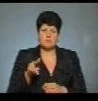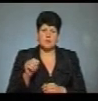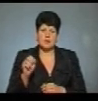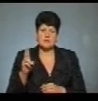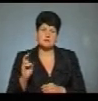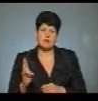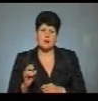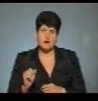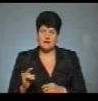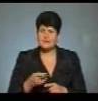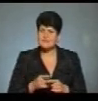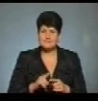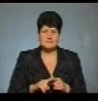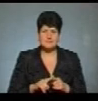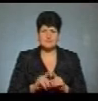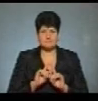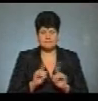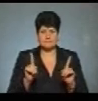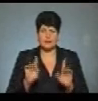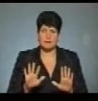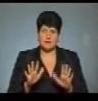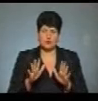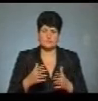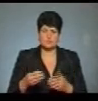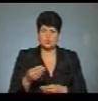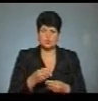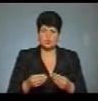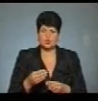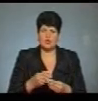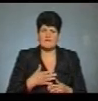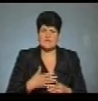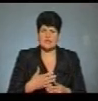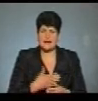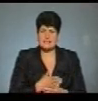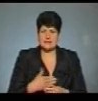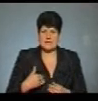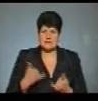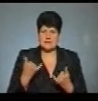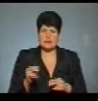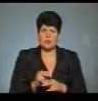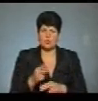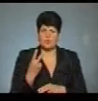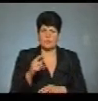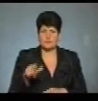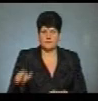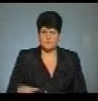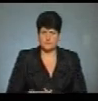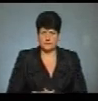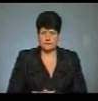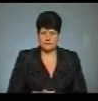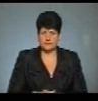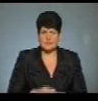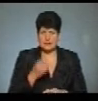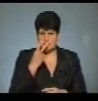його словами, це не інвазивний метод штучної вентиляції легень. Зараз так лікують двох пацієнтів. На